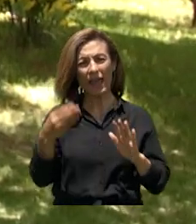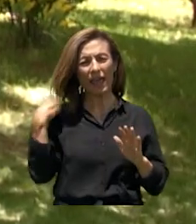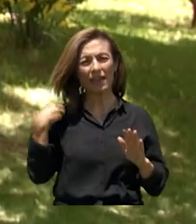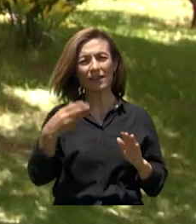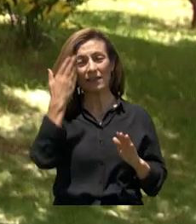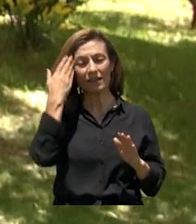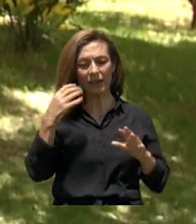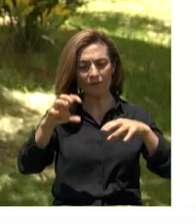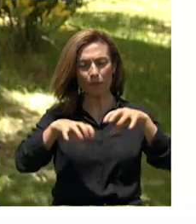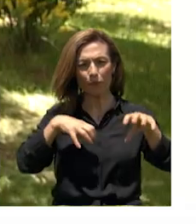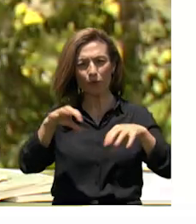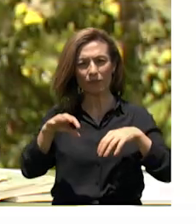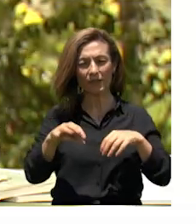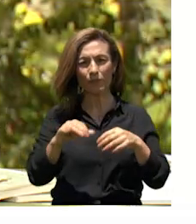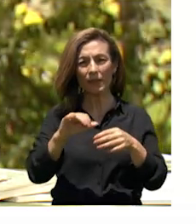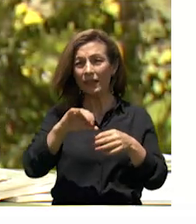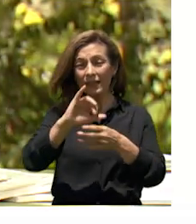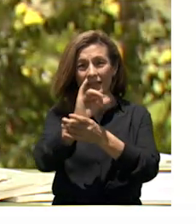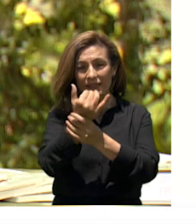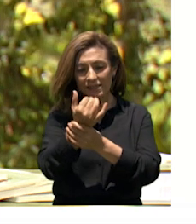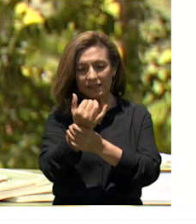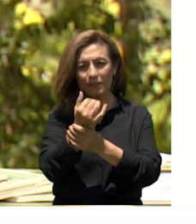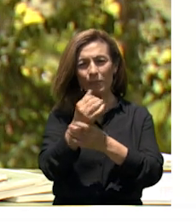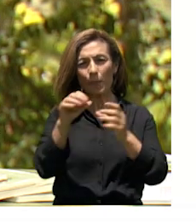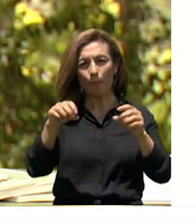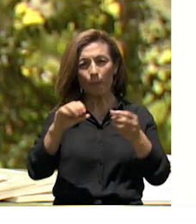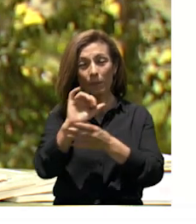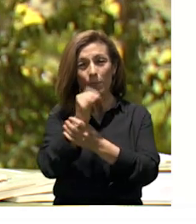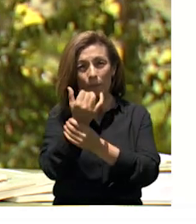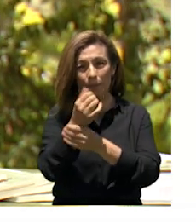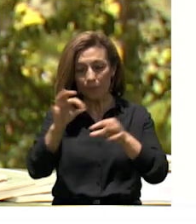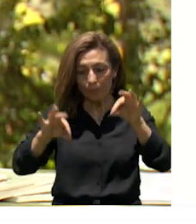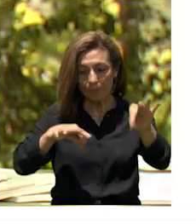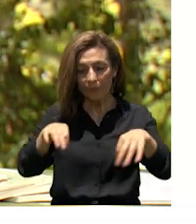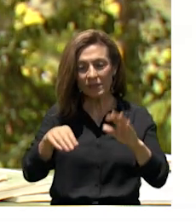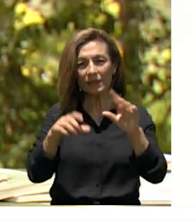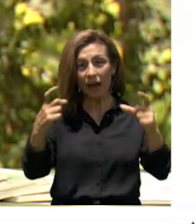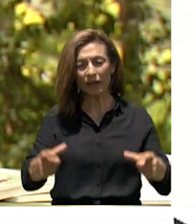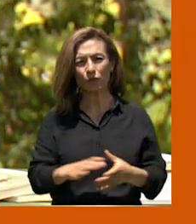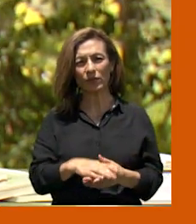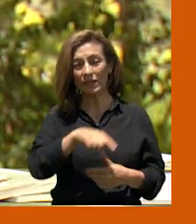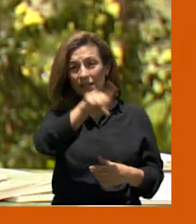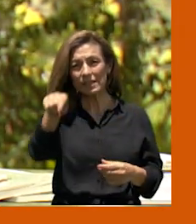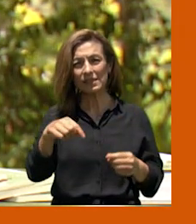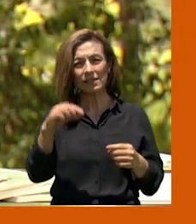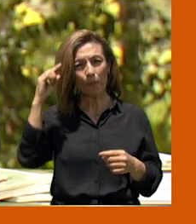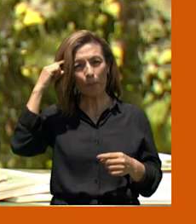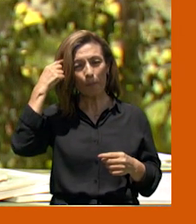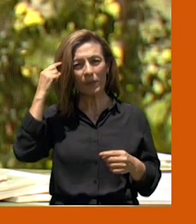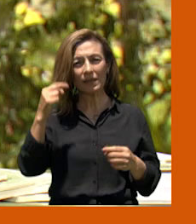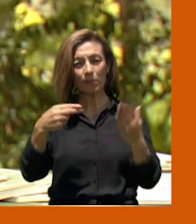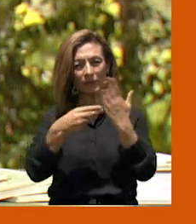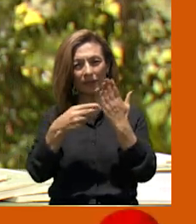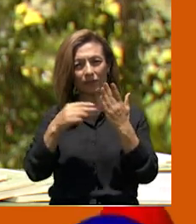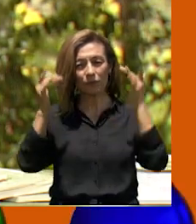yeni ve keyifli bölümleri tasarım beceri atölyeleri böyle bir kuş ağımız var sizlerle Bilim Teknoloji